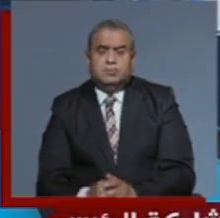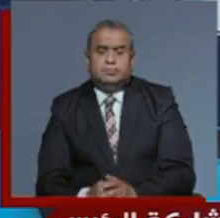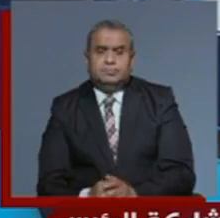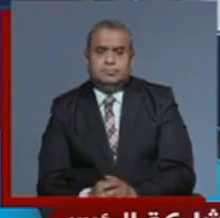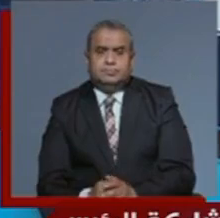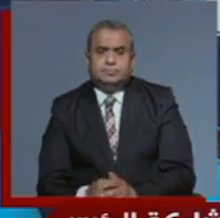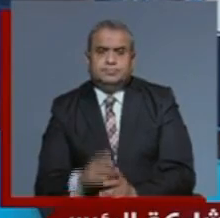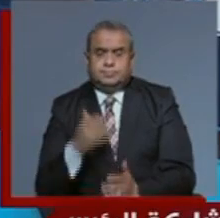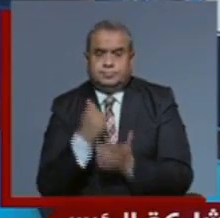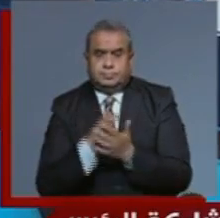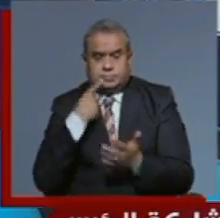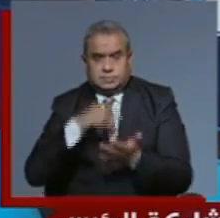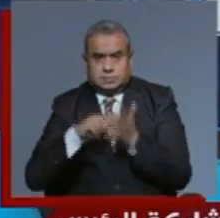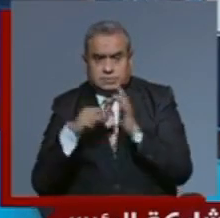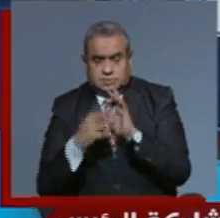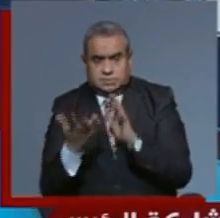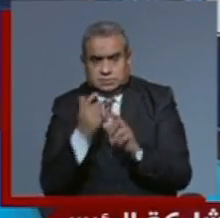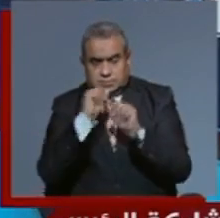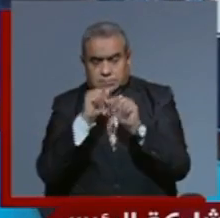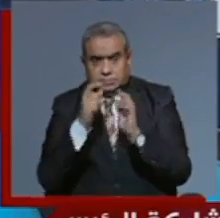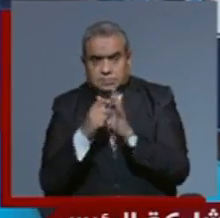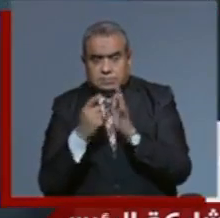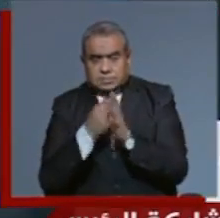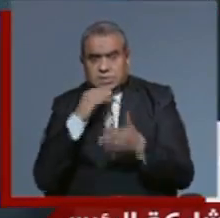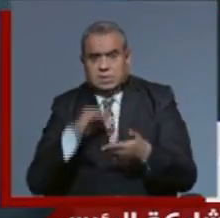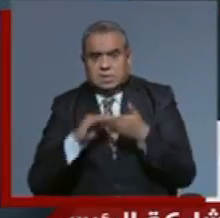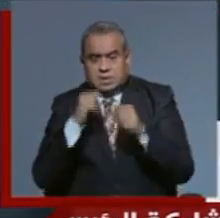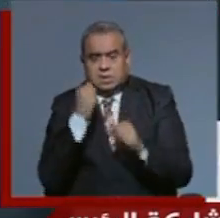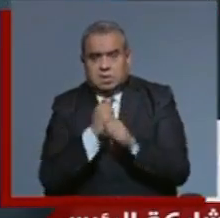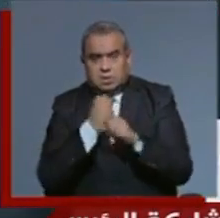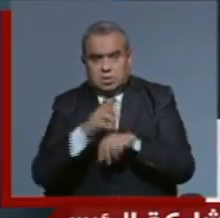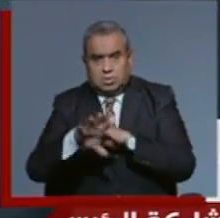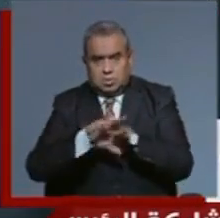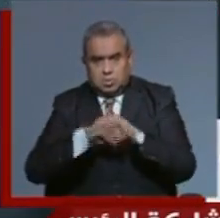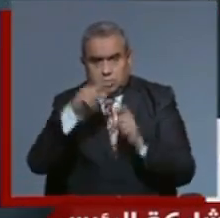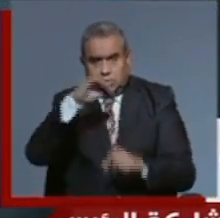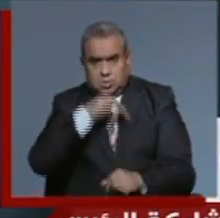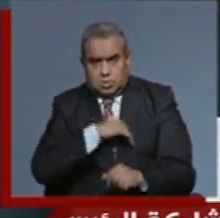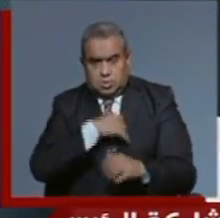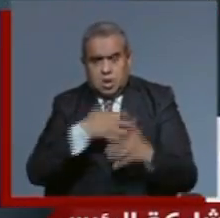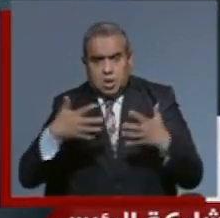نستأنف تعاوننا، وأنا أتمنى بأن عملنا المشترك